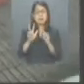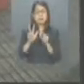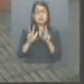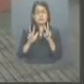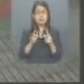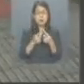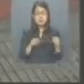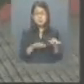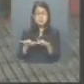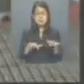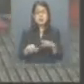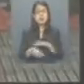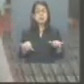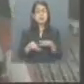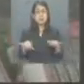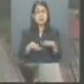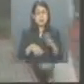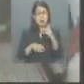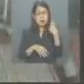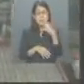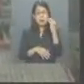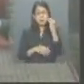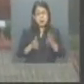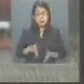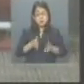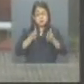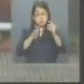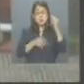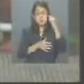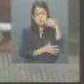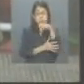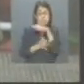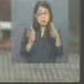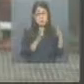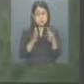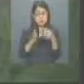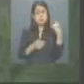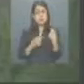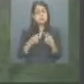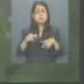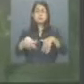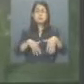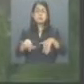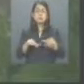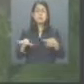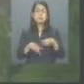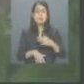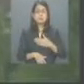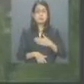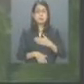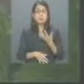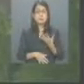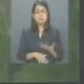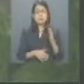ทือนรับรู้ได้เฉพาะผู้ที่อยู่บนตึกสูงและไม่ได้สร้างความหวาดวิตกให้กับประชาชนมากนักโดยนับตั้งแต่เกิดเหตุ